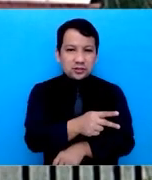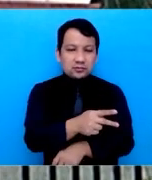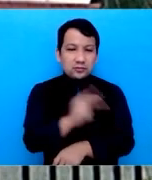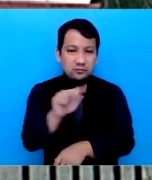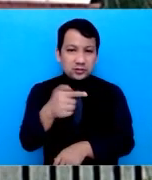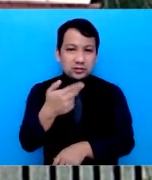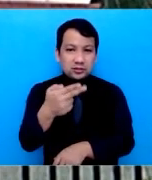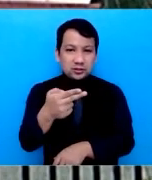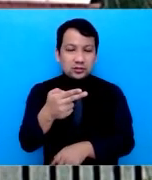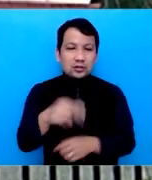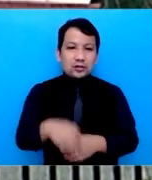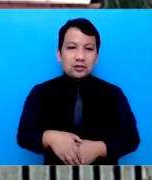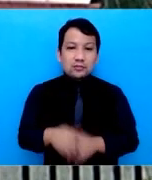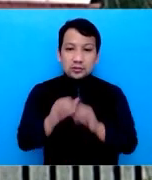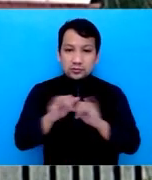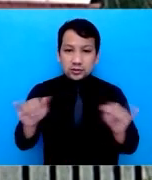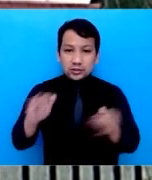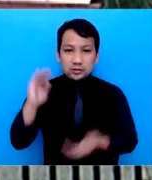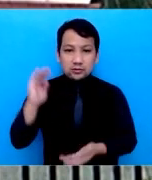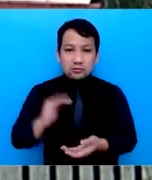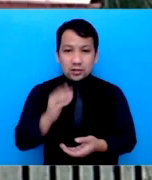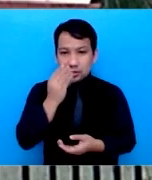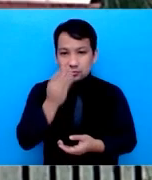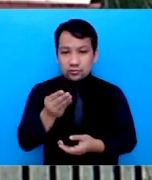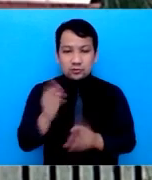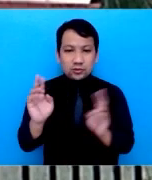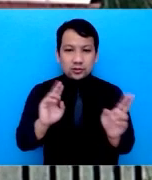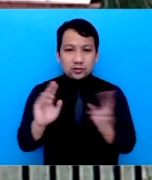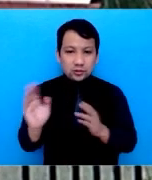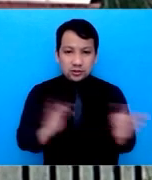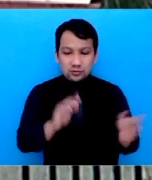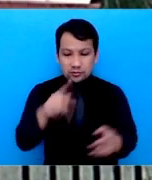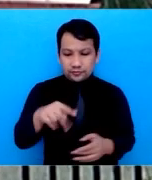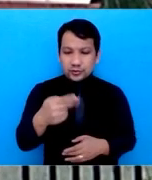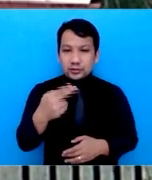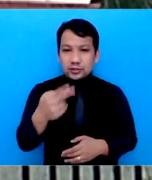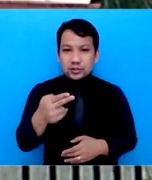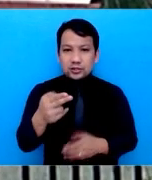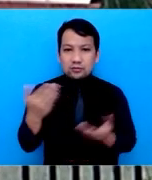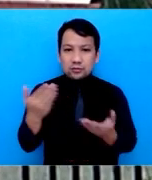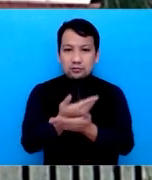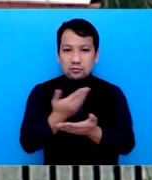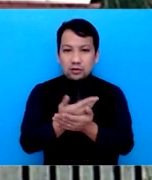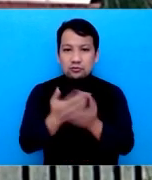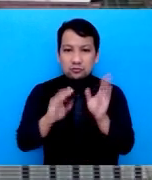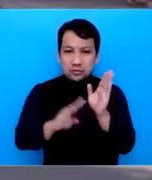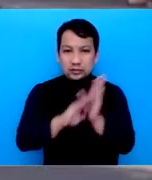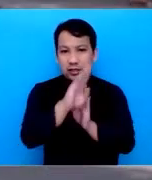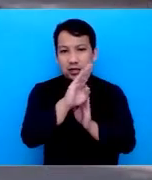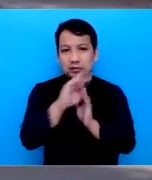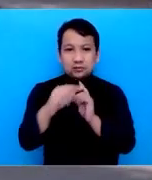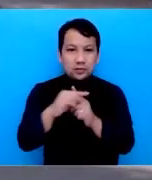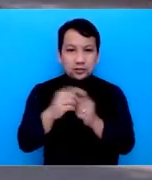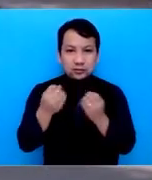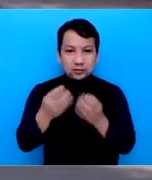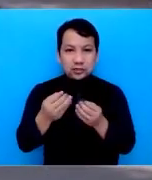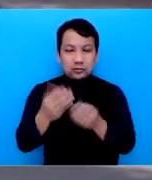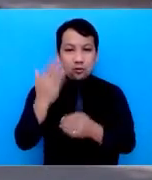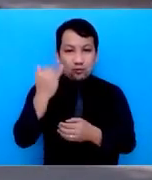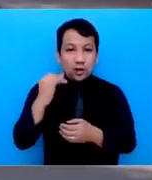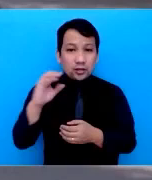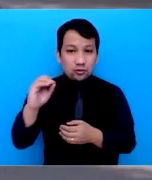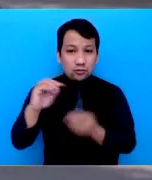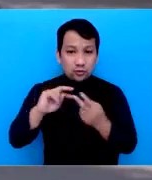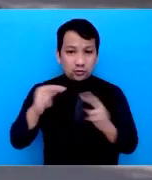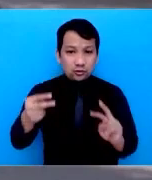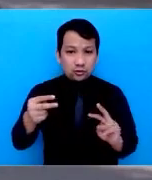Gayunpaman, kasabay ng pagbaba ng kaso, naghahanda na raw ang PGH sa posibilidad ng bagong surge dahil sa Omicron variant. Lalo na raw at COVID referral